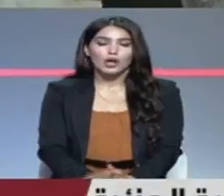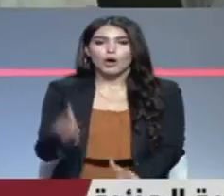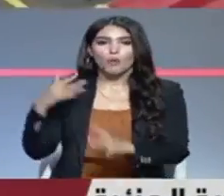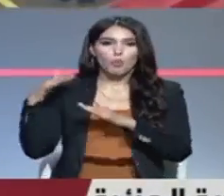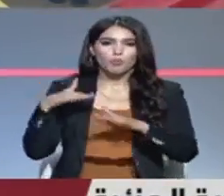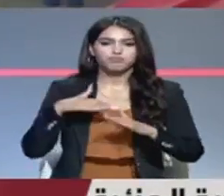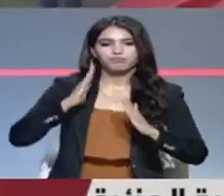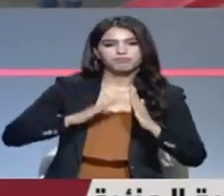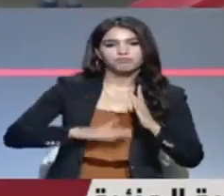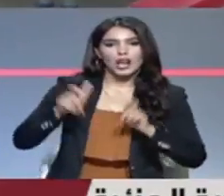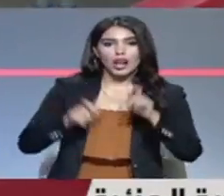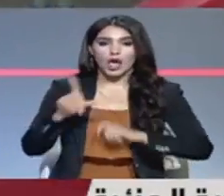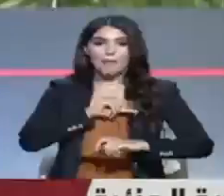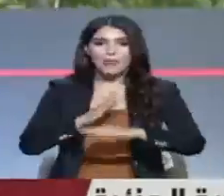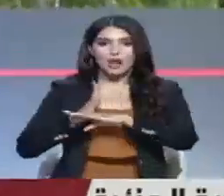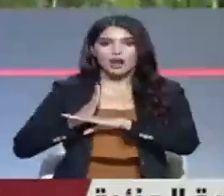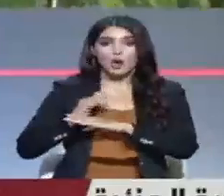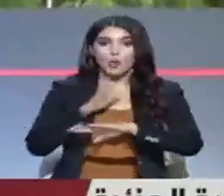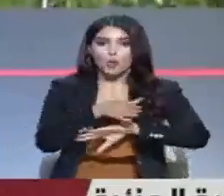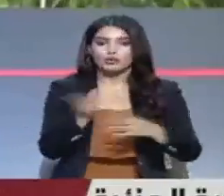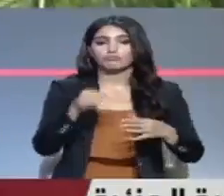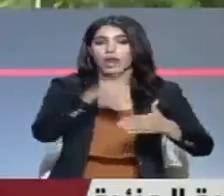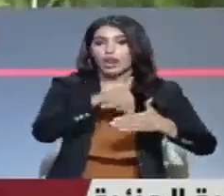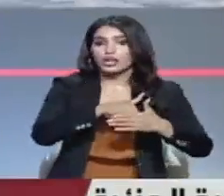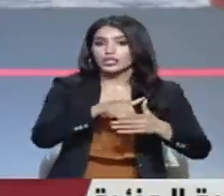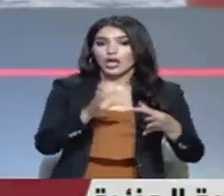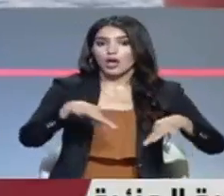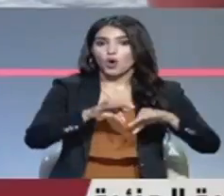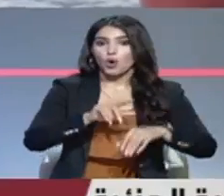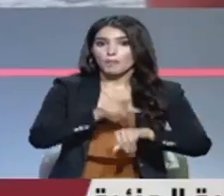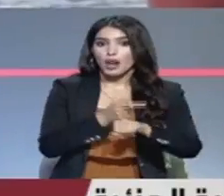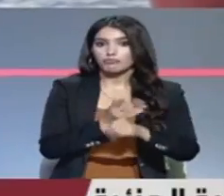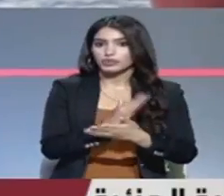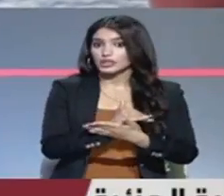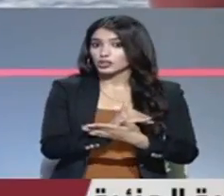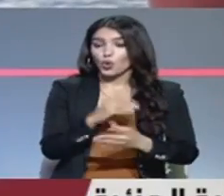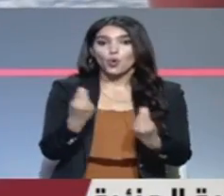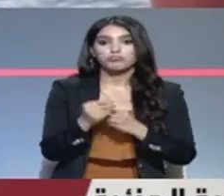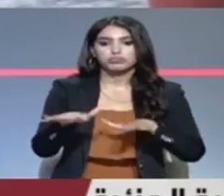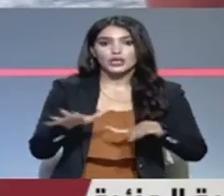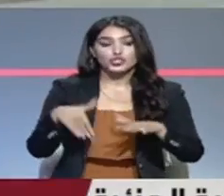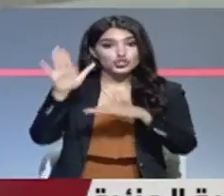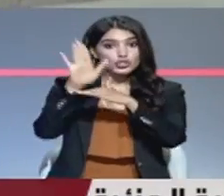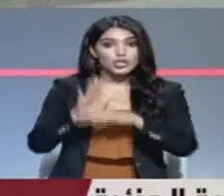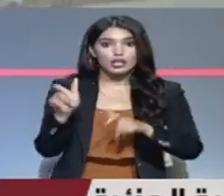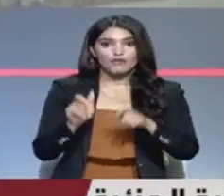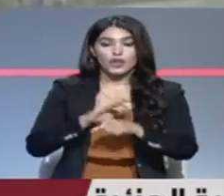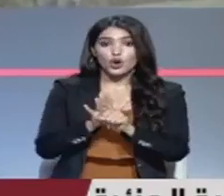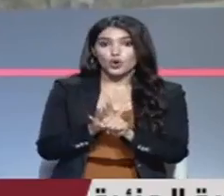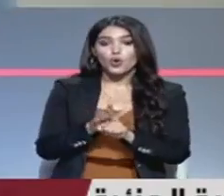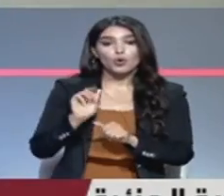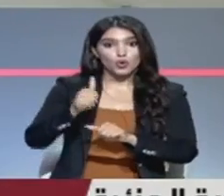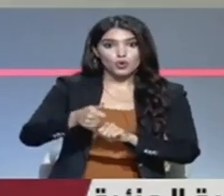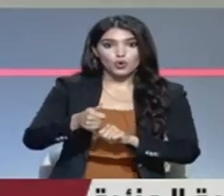إقبال ضعيف للأمنيين والعسكريين على مراكز الاقتراع للانتخابات البلدية الجزئية وسط إجراءات التوقي من كورونا،